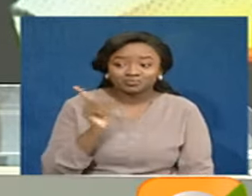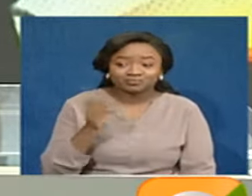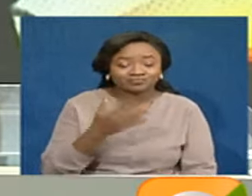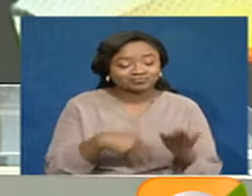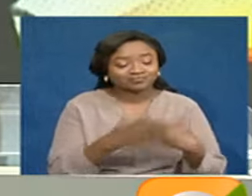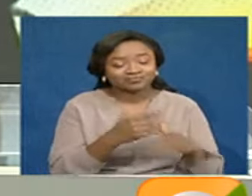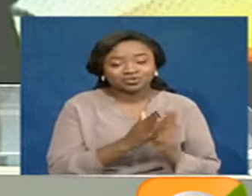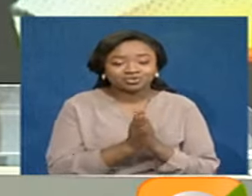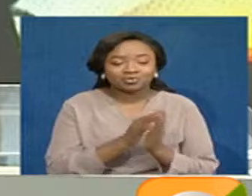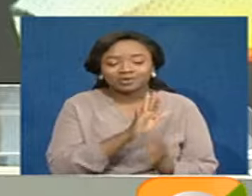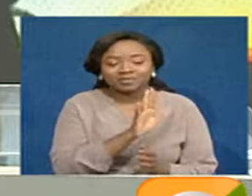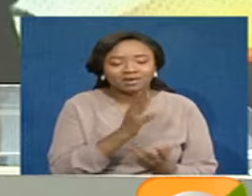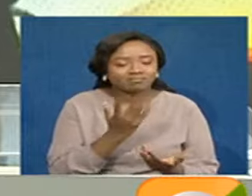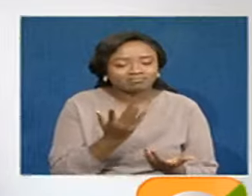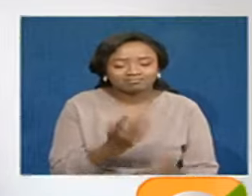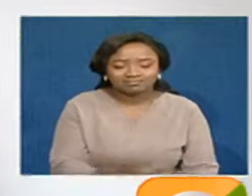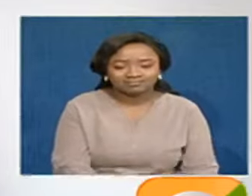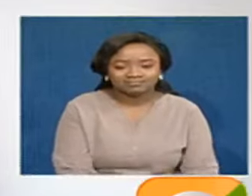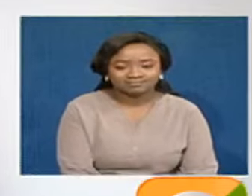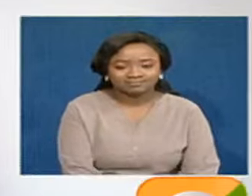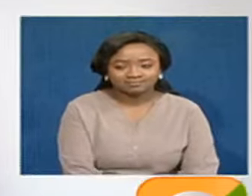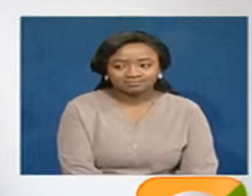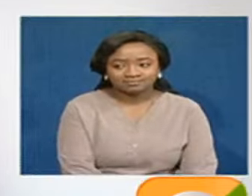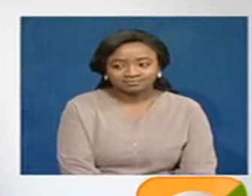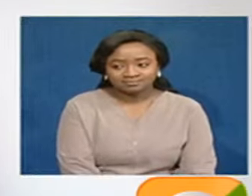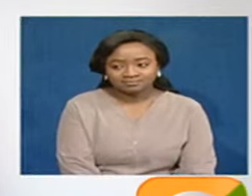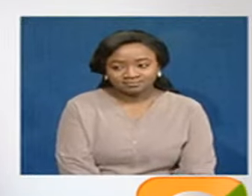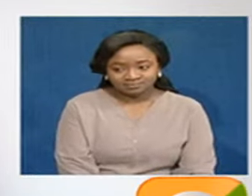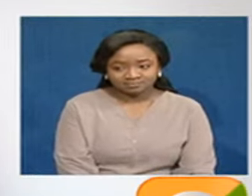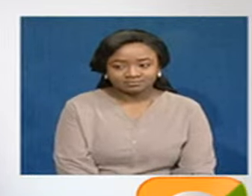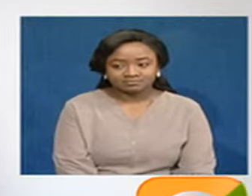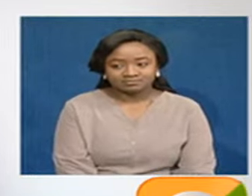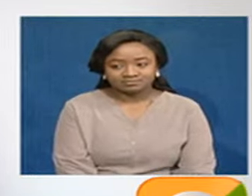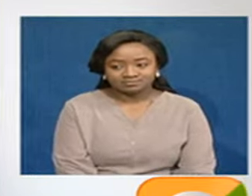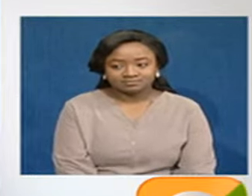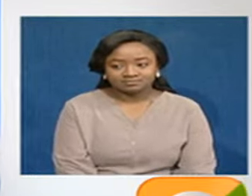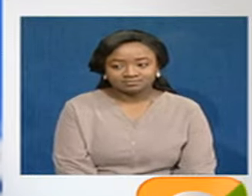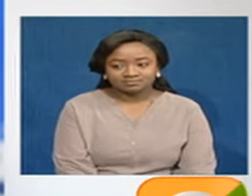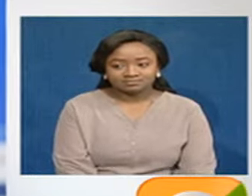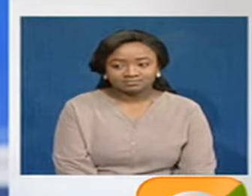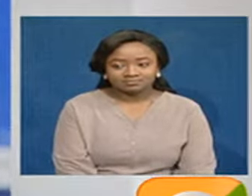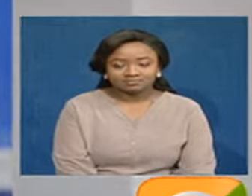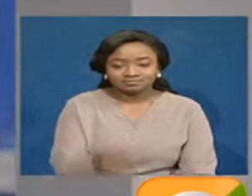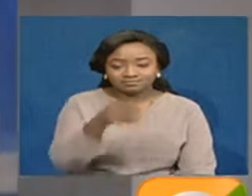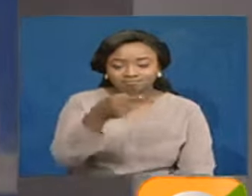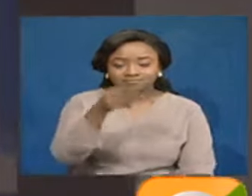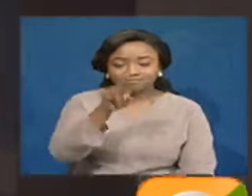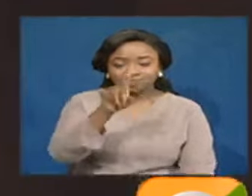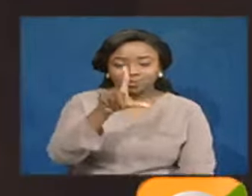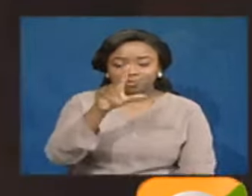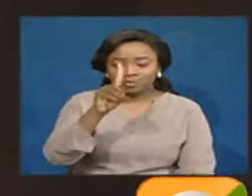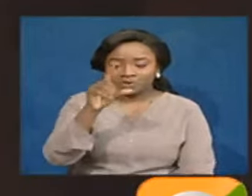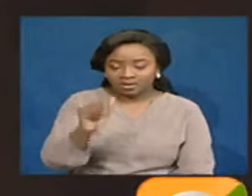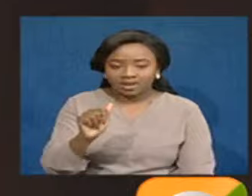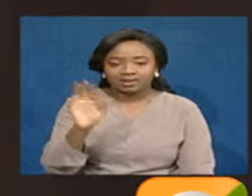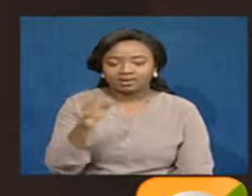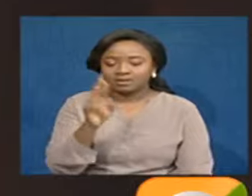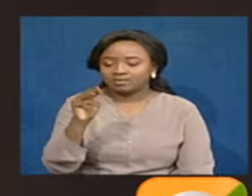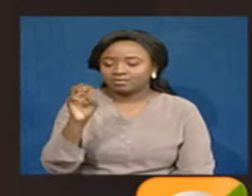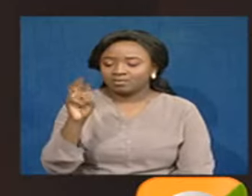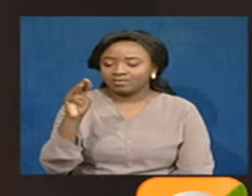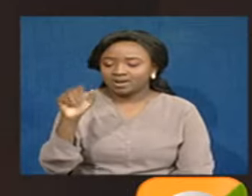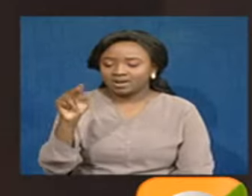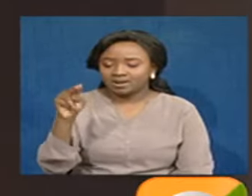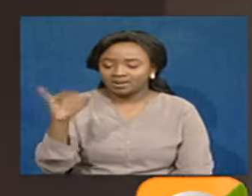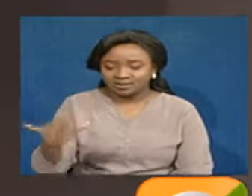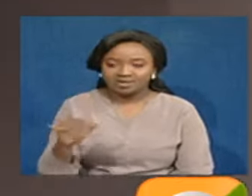na hii hapa taarifa yake. Moja baada ya Hulda Moraa Momanyi Hitley kuchaguliwa kuwa mwakilishi rasmi wa jimbo